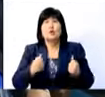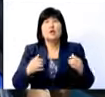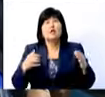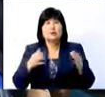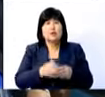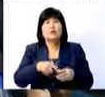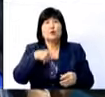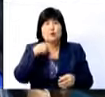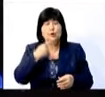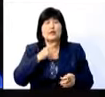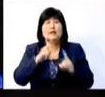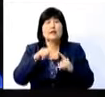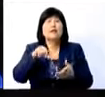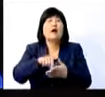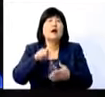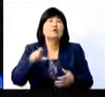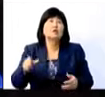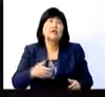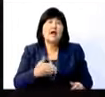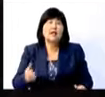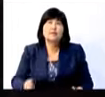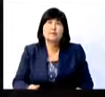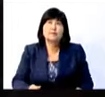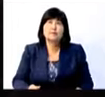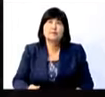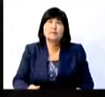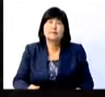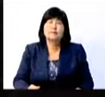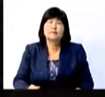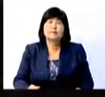деді конференцияға қатысушылар. Айгөз Қожағова, Ахан Алиев, Жангел Дәлібаев, Қызылорда телеарнасы.